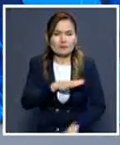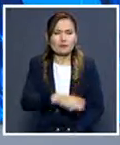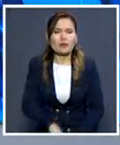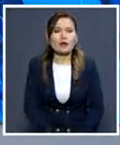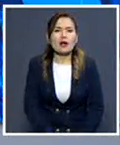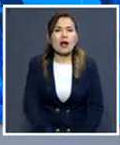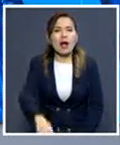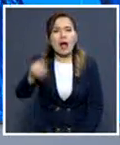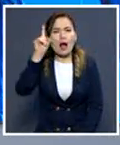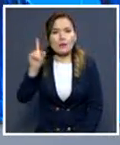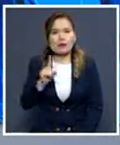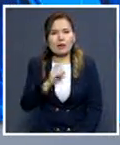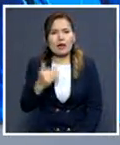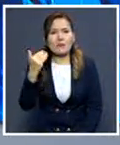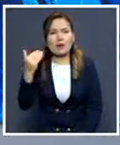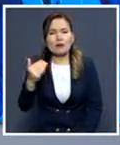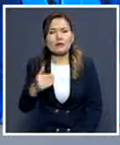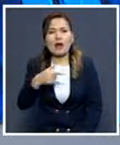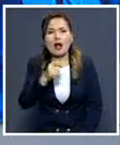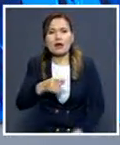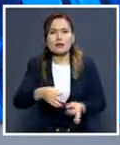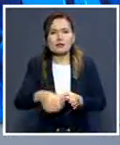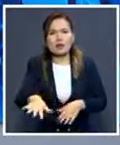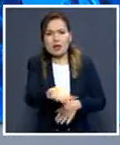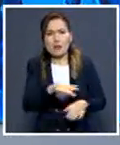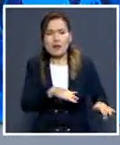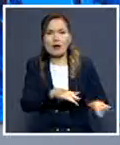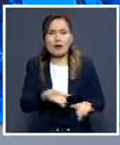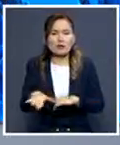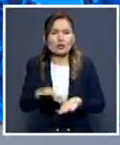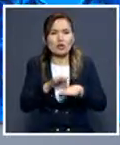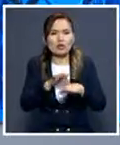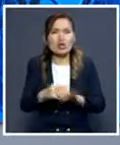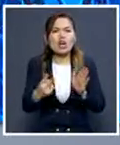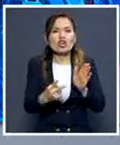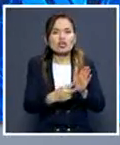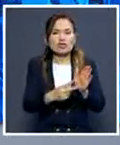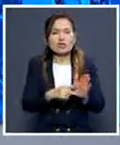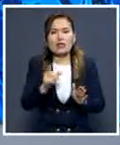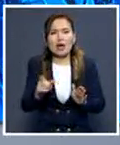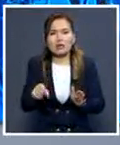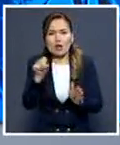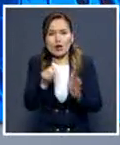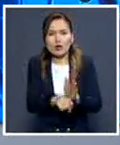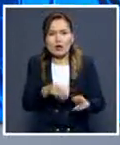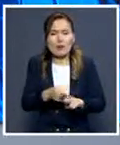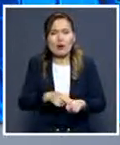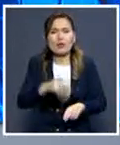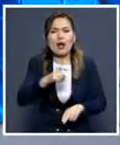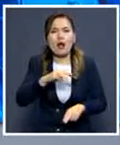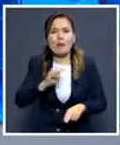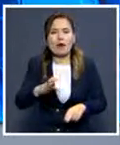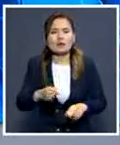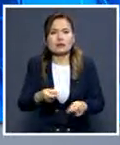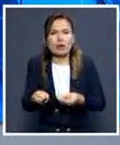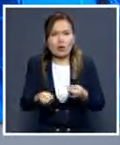Жахан жаңалықтарынан. Израиль арнайы күштері Газа секторында операция жүргізіп, 7 палестиналықты мерт қалды. Құрбандардың ішінде Хамас қозғалысының жоғары